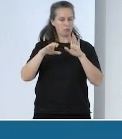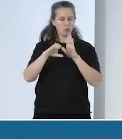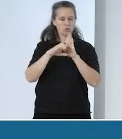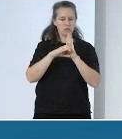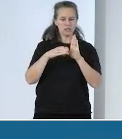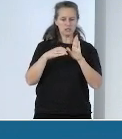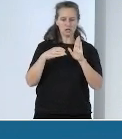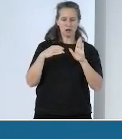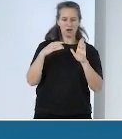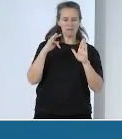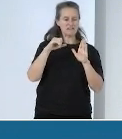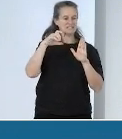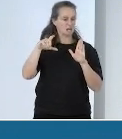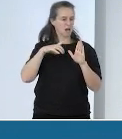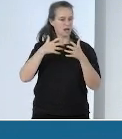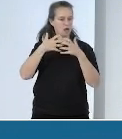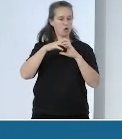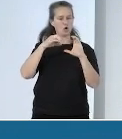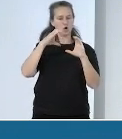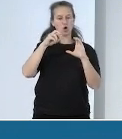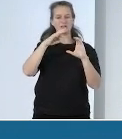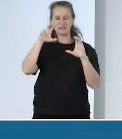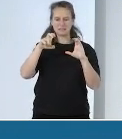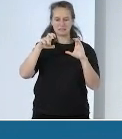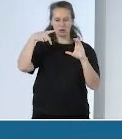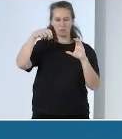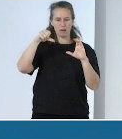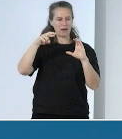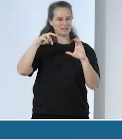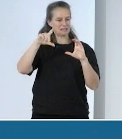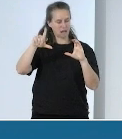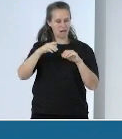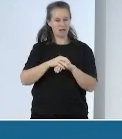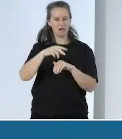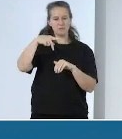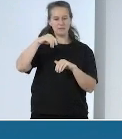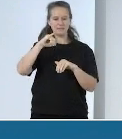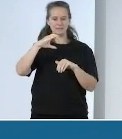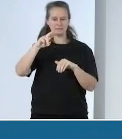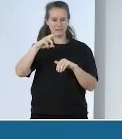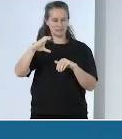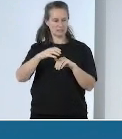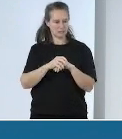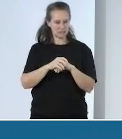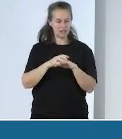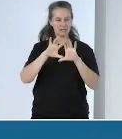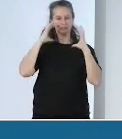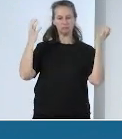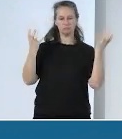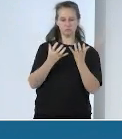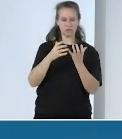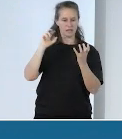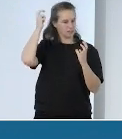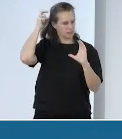spatial. Il y a le cortex pariétal, le PIVC, le cortex vestibulaire pariéto-insulaire et